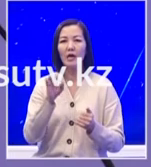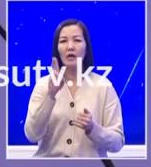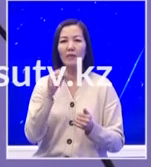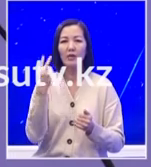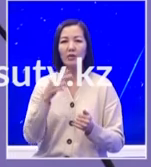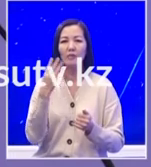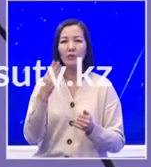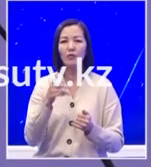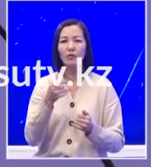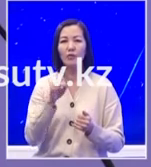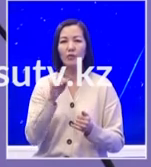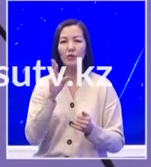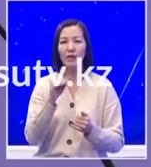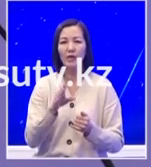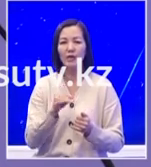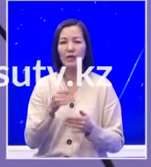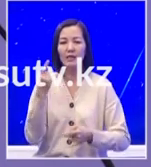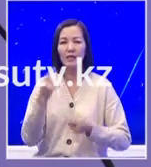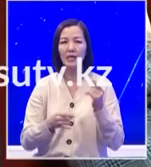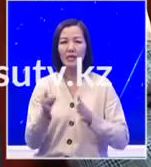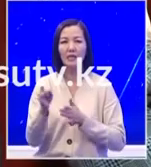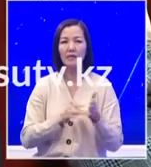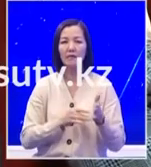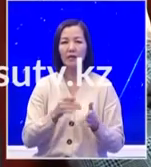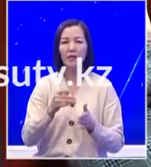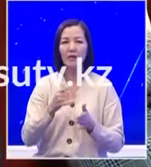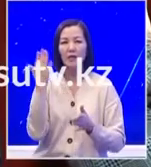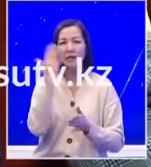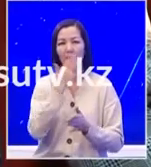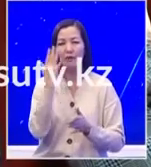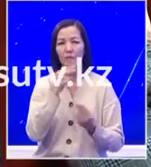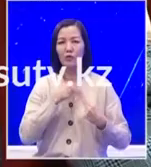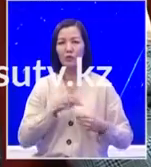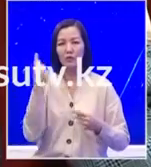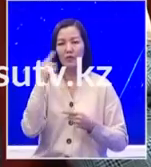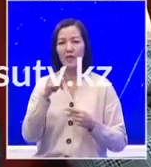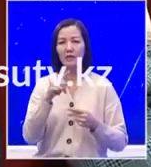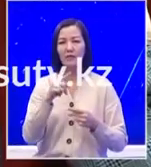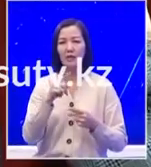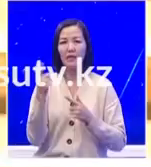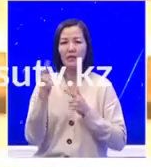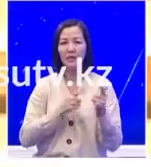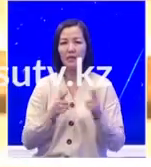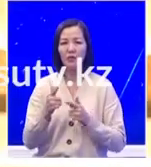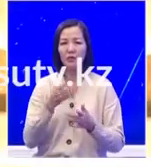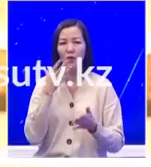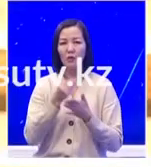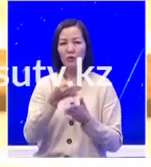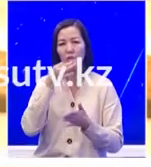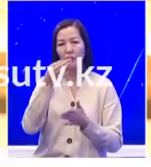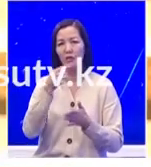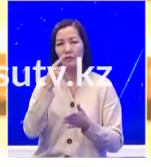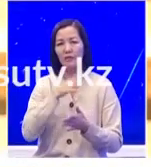тілшісі Гүлнар Жантасова телеарнадағы тікелей эфирмен жұмыс, креативті сюжеттер әзірлеудегі азды көпті тәжірибесін